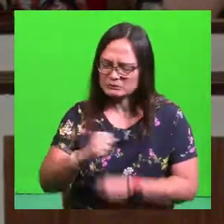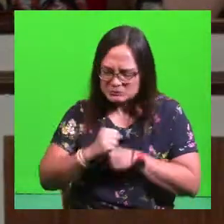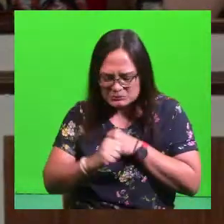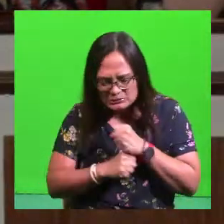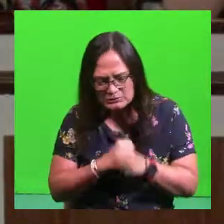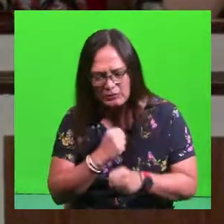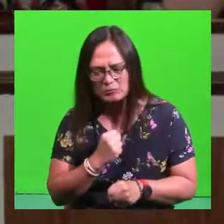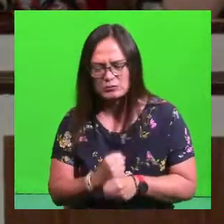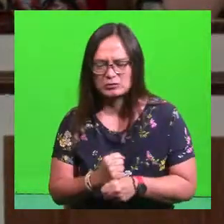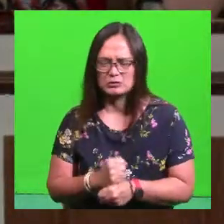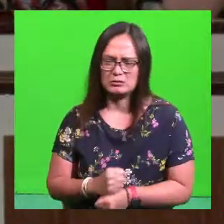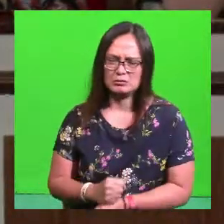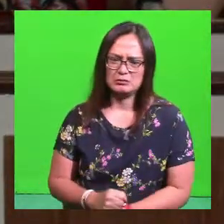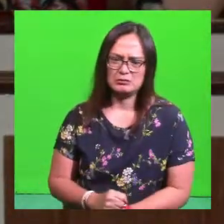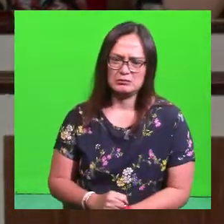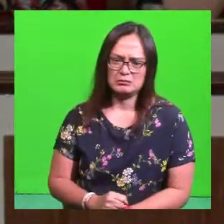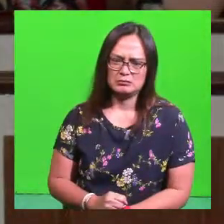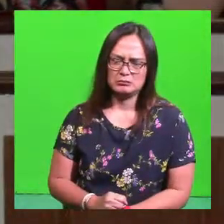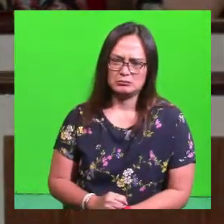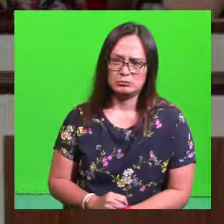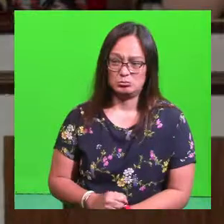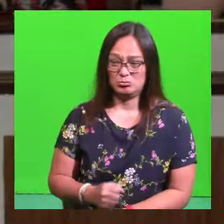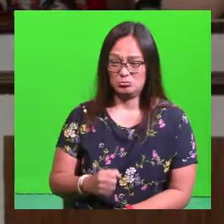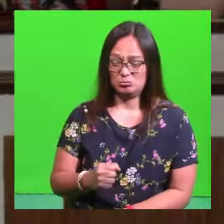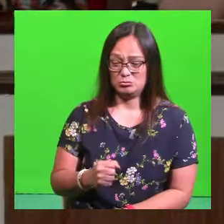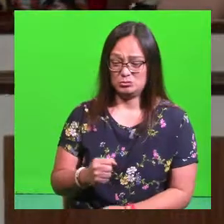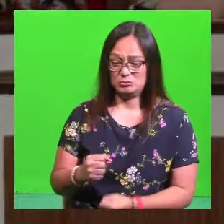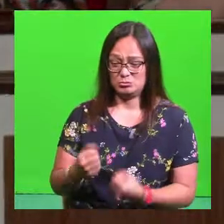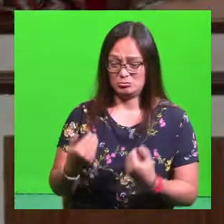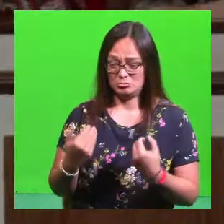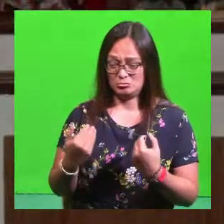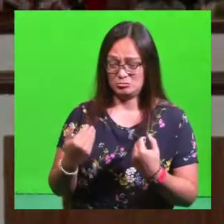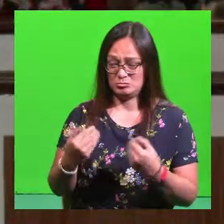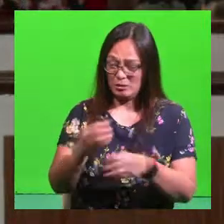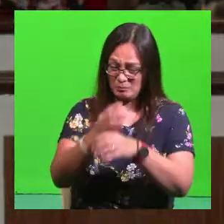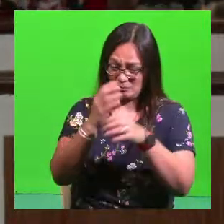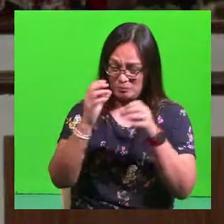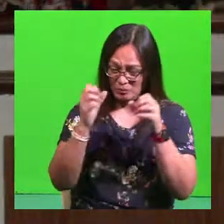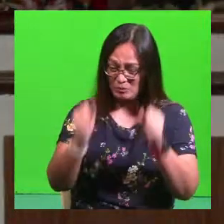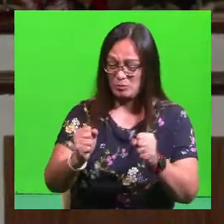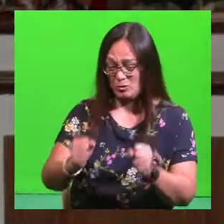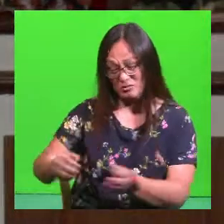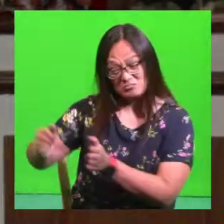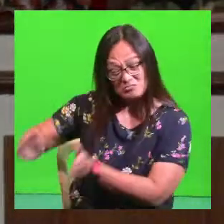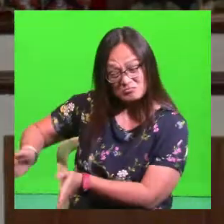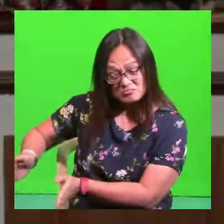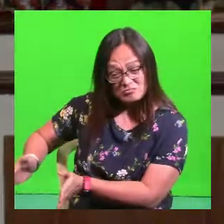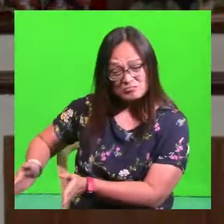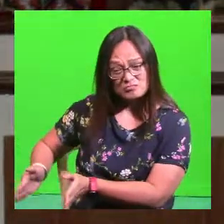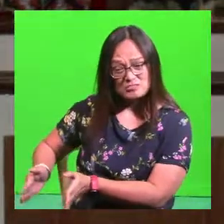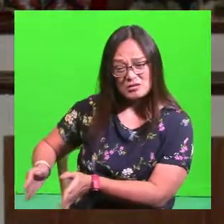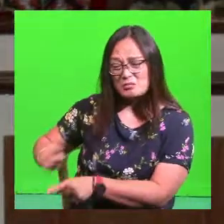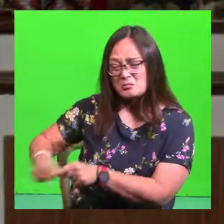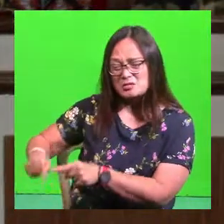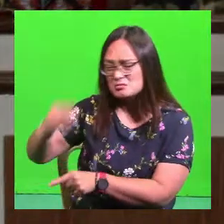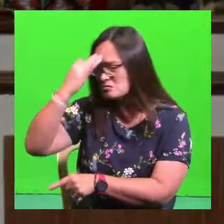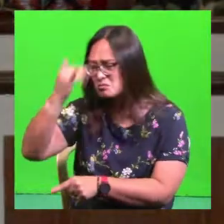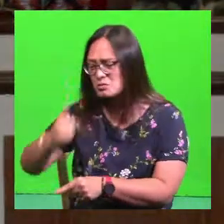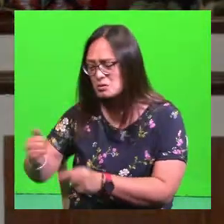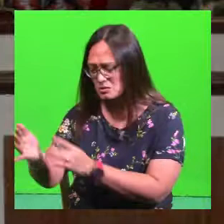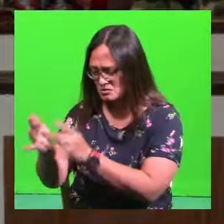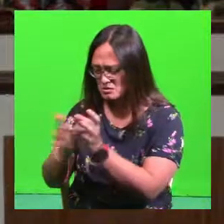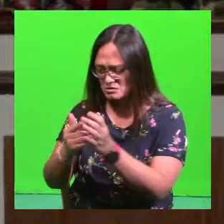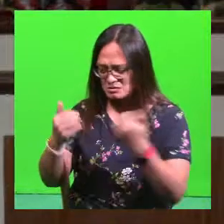ipagsantabi na lang ito? But why did the Lord Jesus had to pray to the Father? He says, let